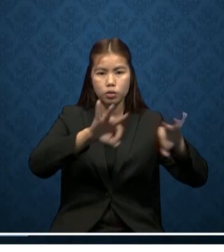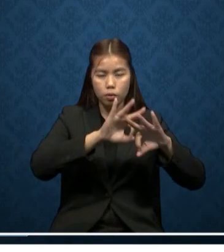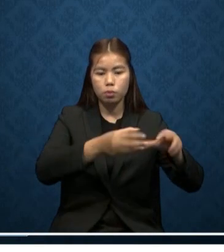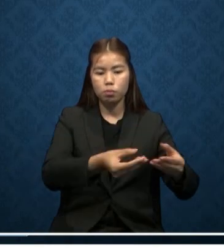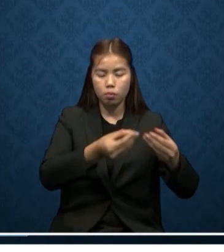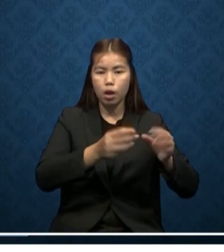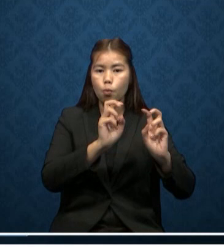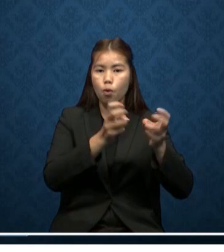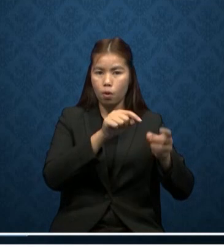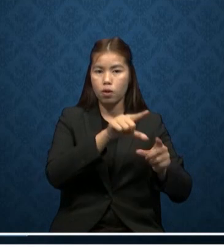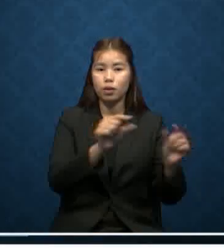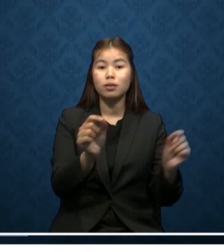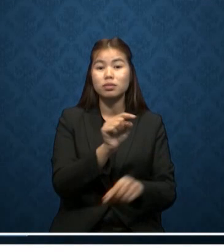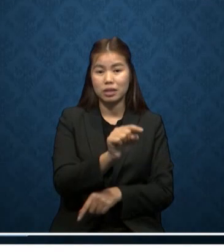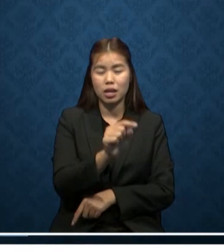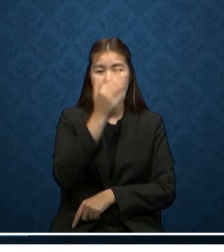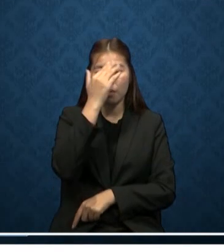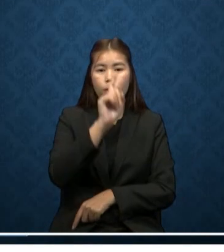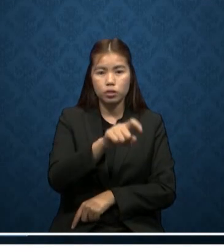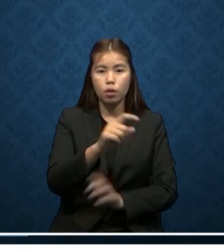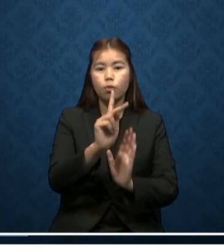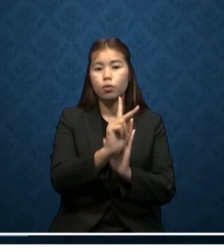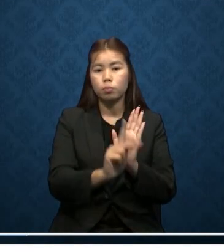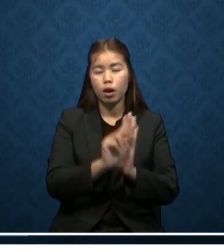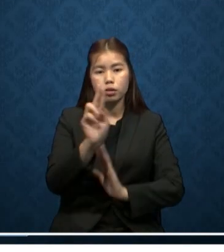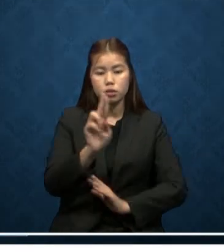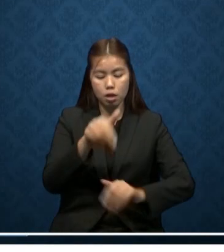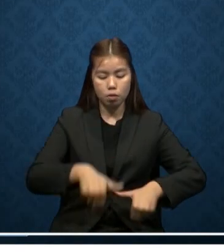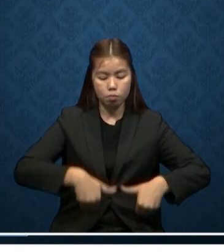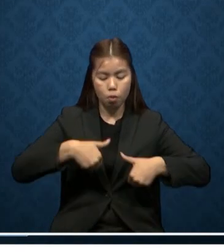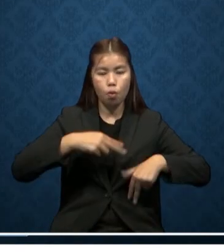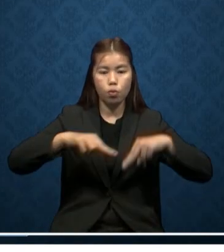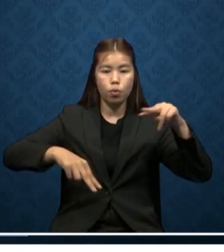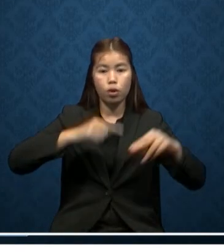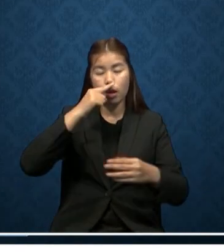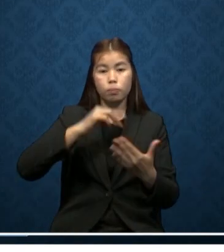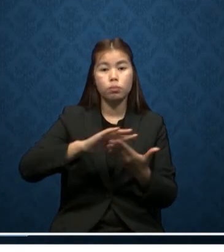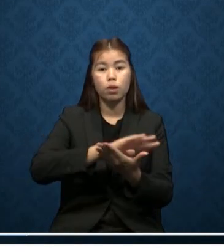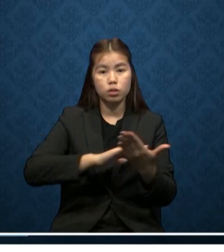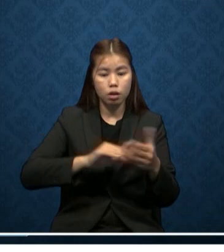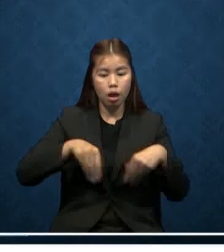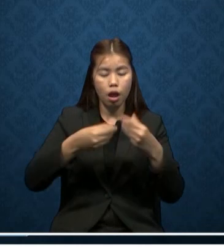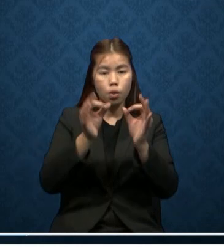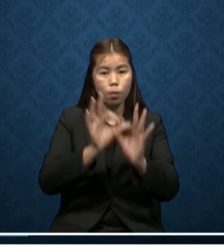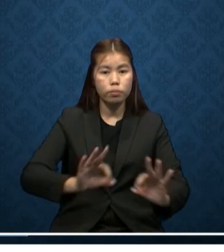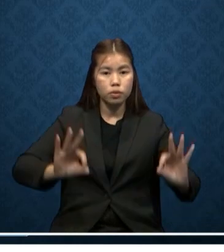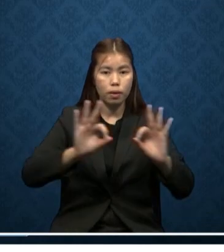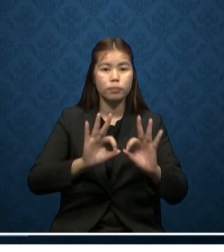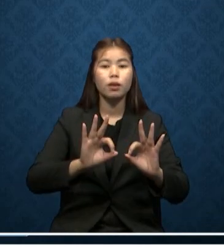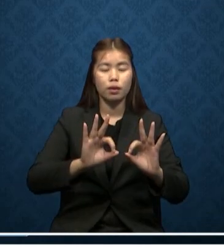การที่เราต้องใช้กฎหมายในการปกครองประเทศเห็นความสำคัญที่พฤติกรรม